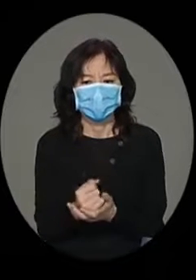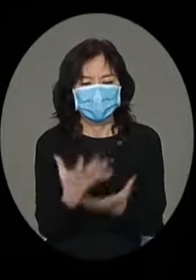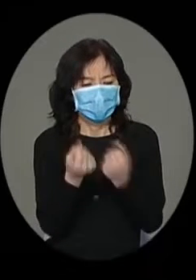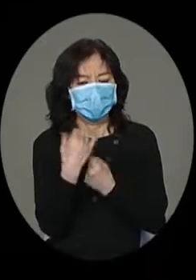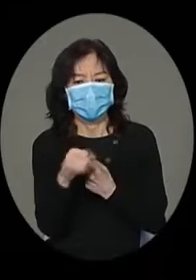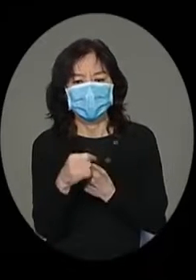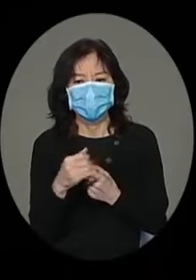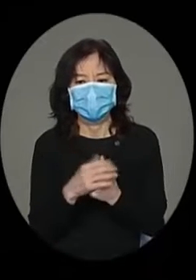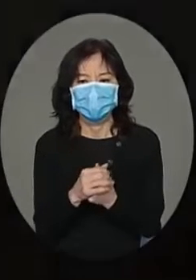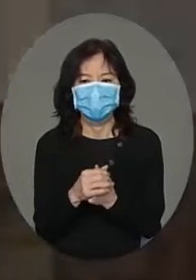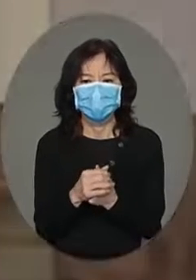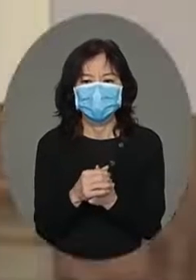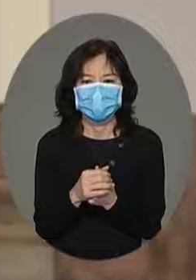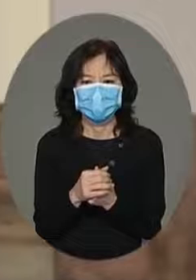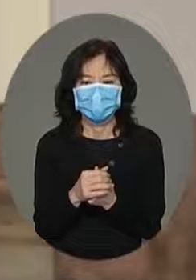的。